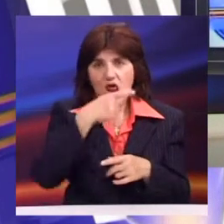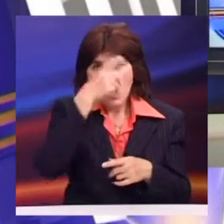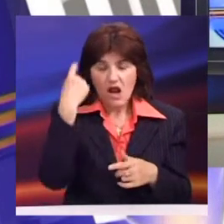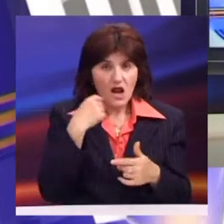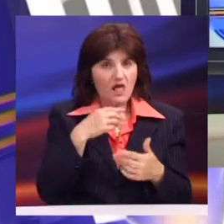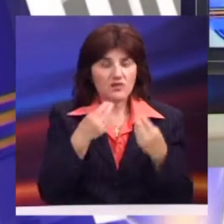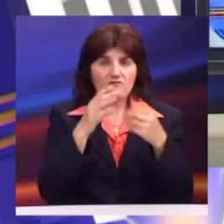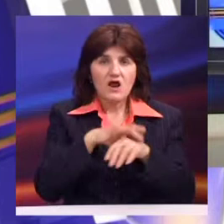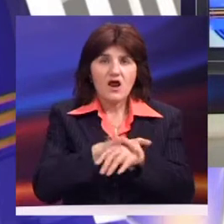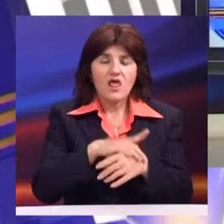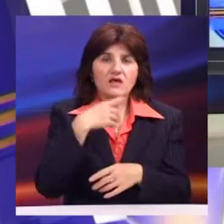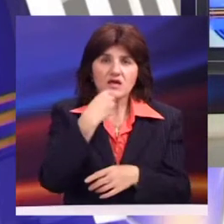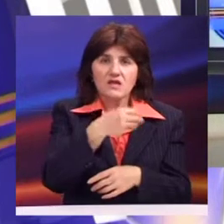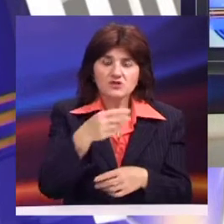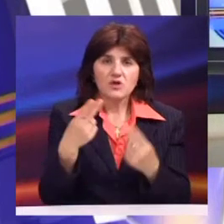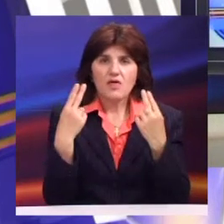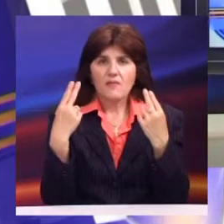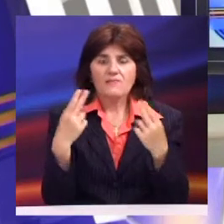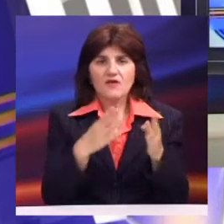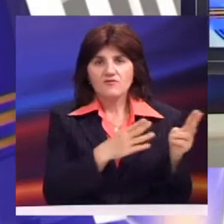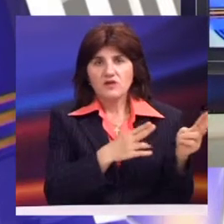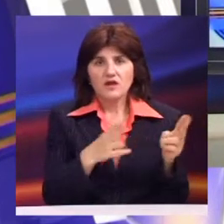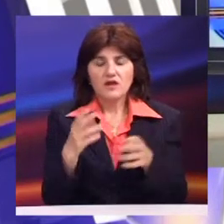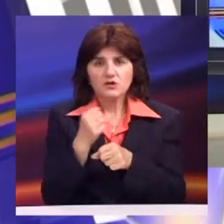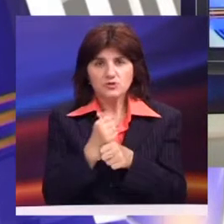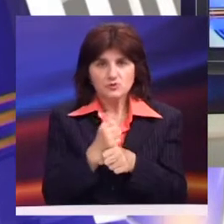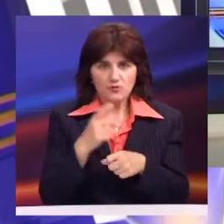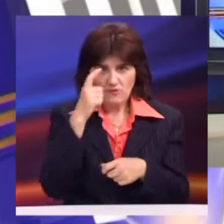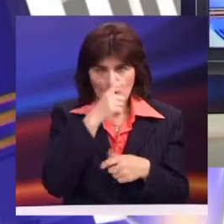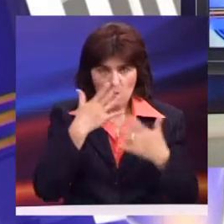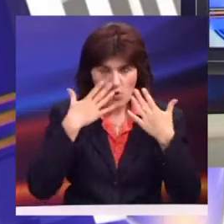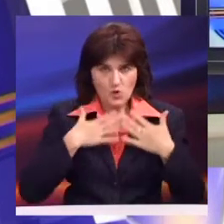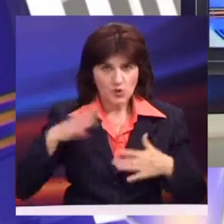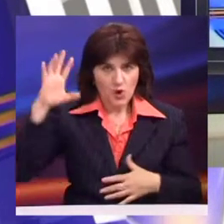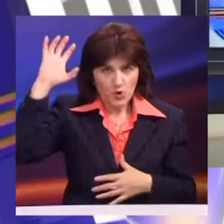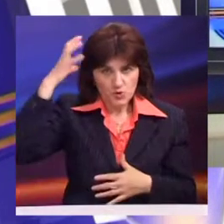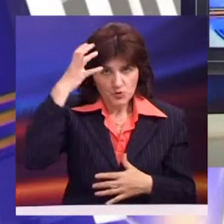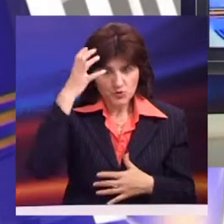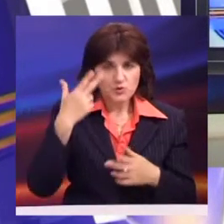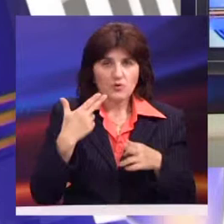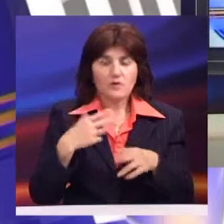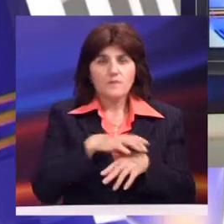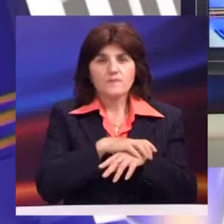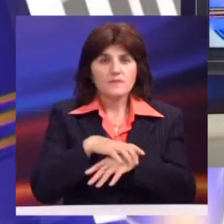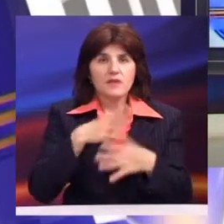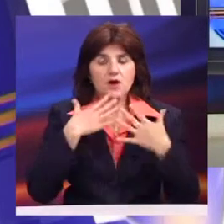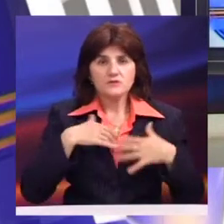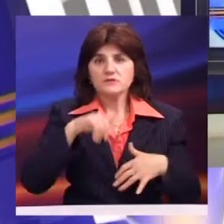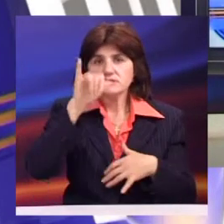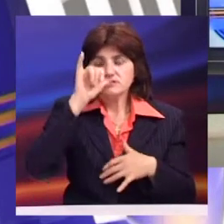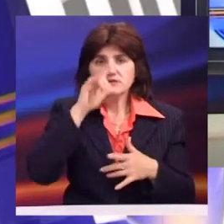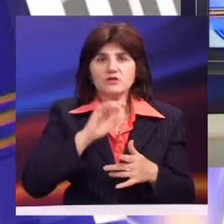Na letovanju je, poručuju lekari, ipak najbitnije redovno štititi kožu od sunčevih zraka i unositi